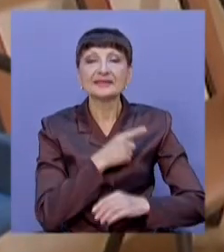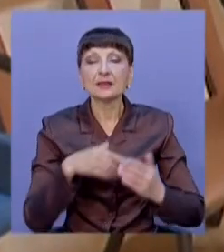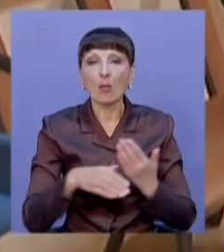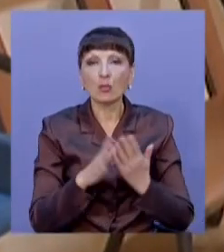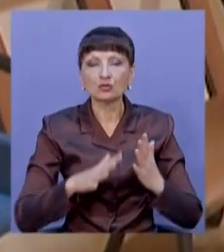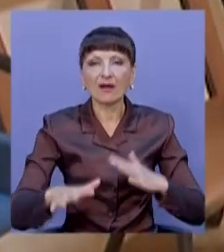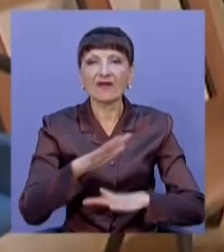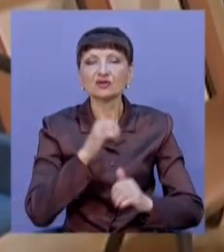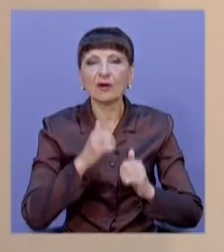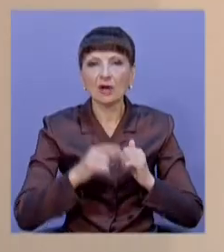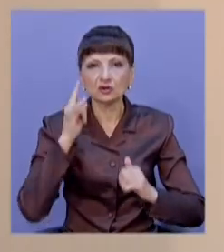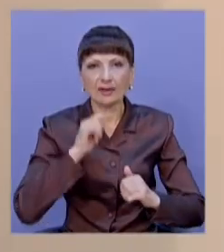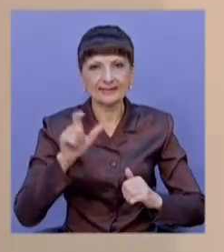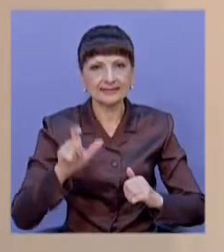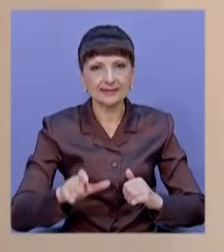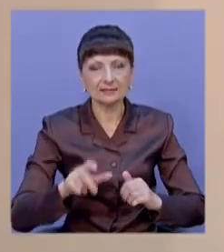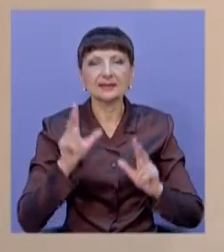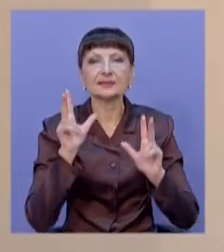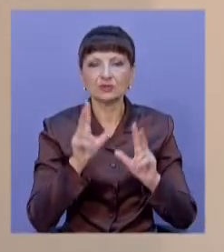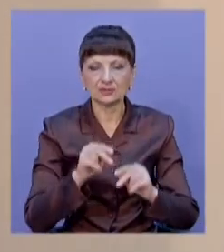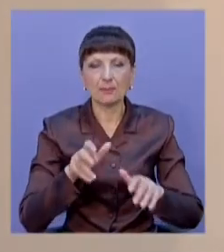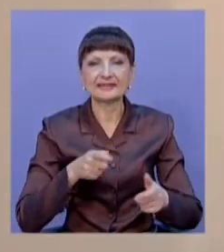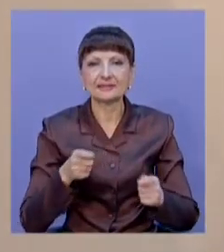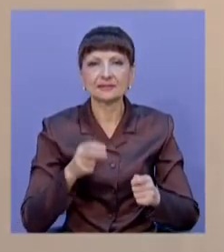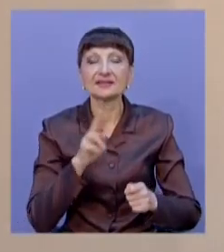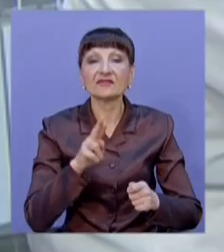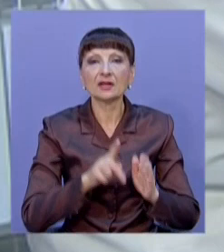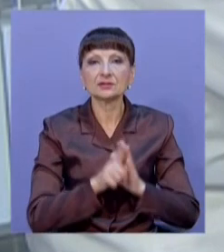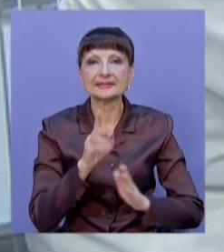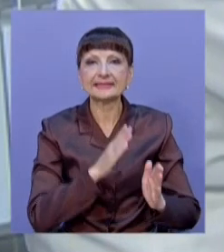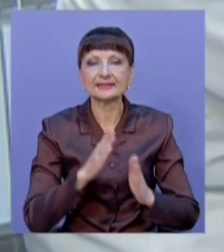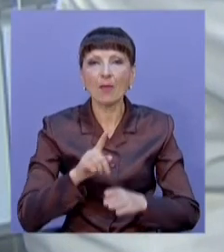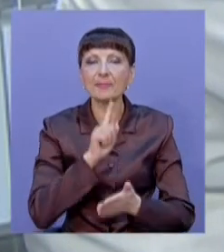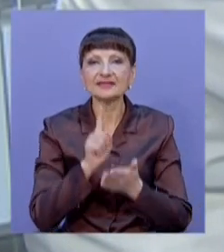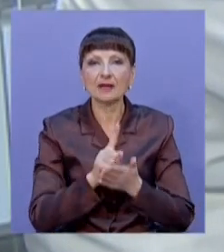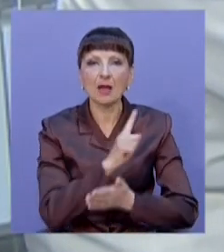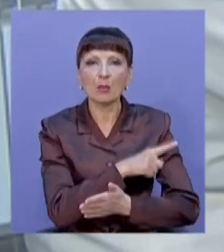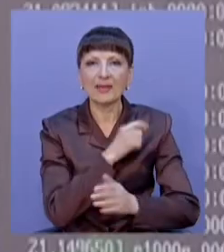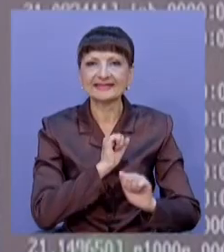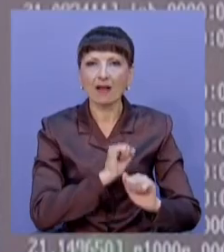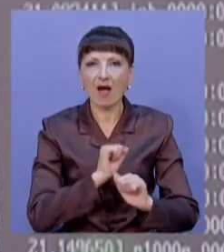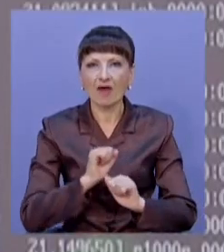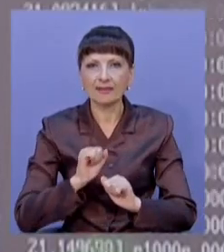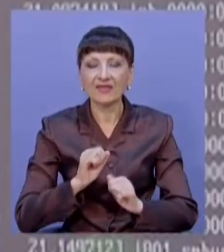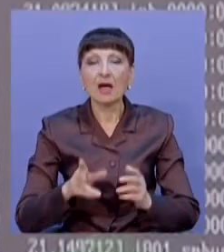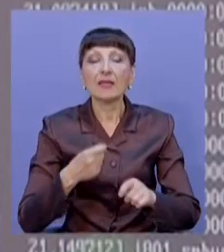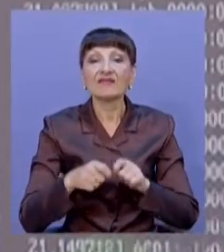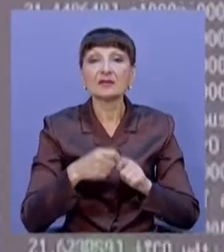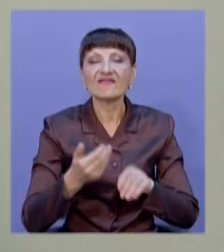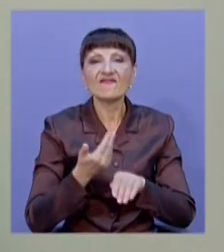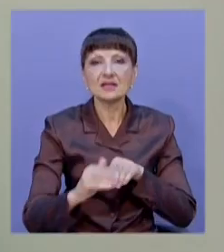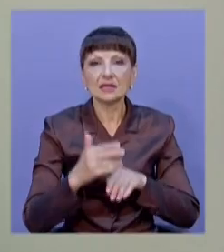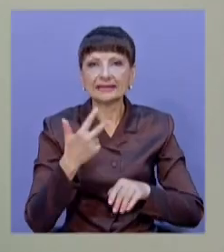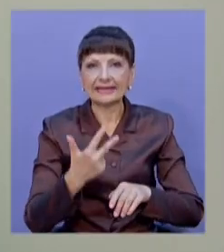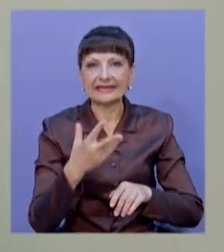будет охвачен каждый казахстанец, заверил президент. С января запустят систему обязательного медстрахования. На его финансирование выделят почти